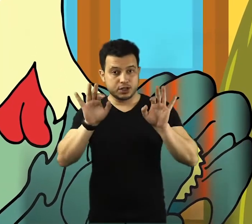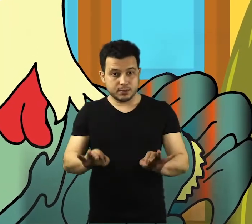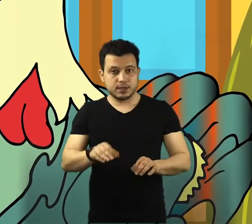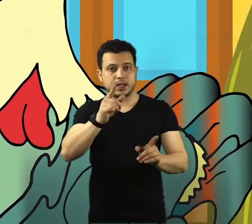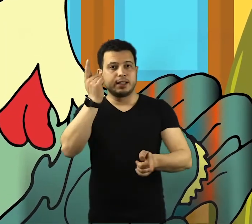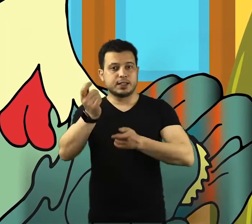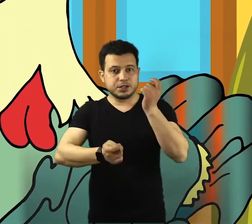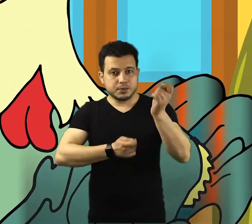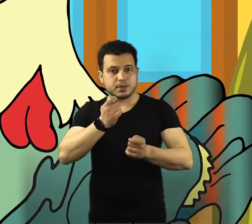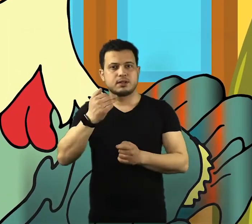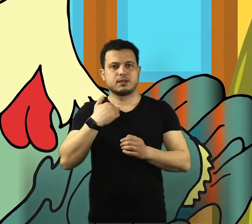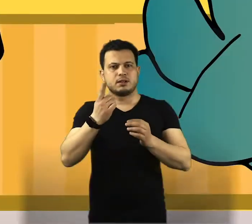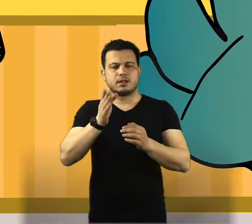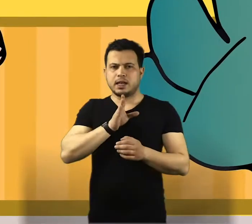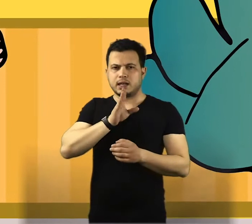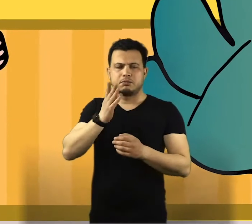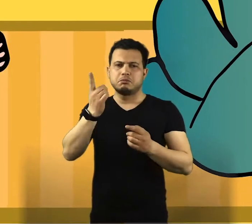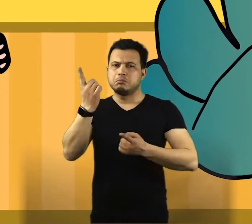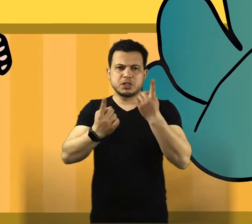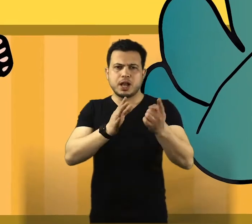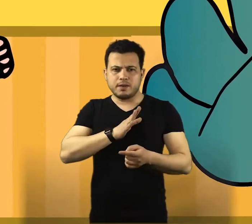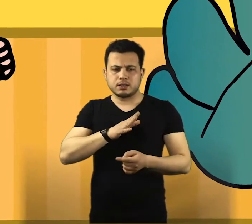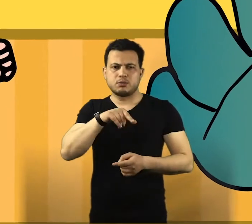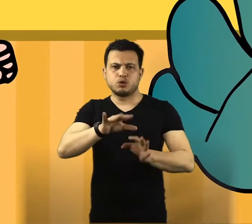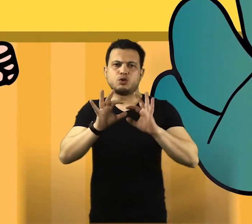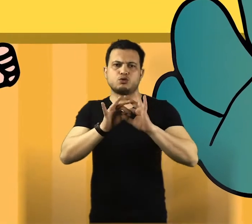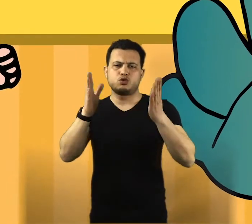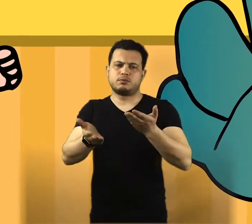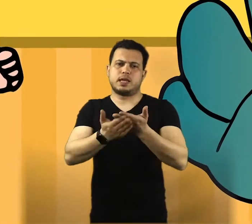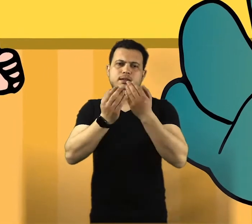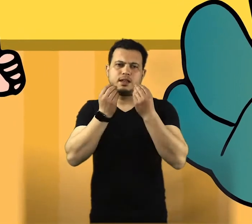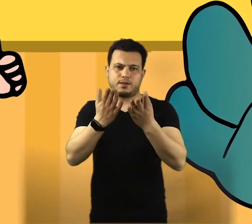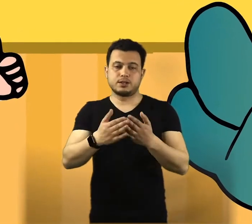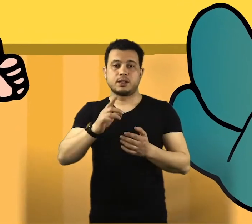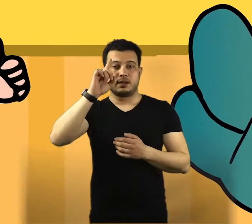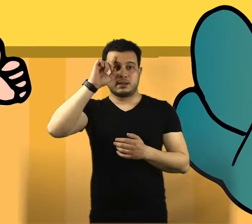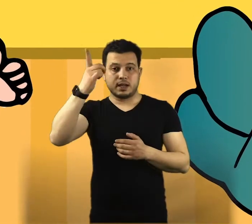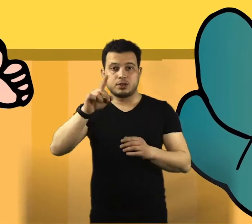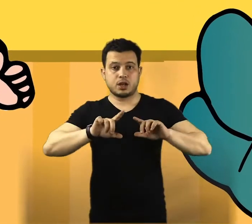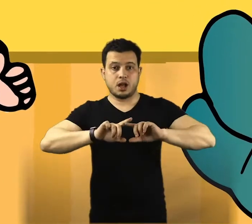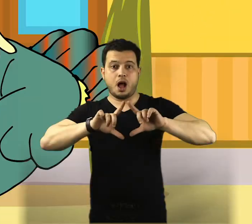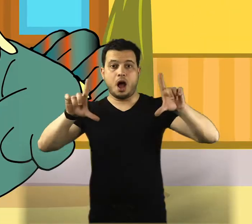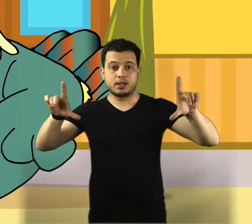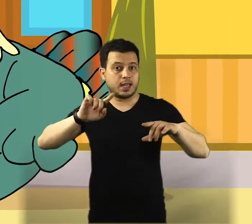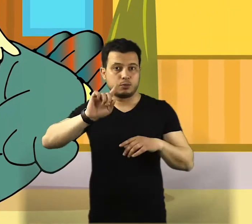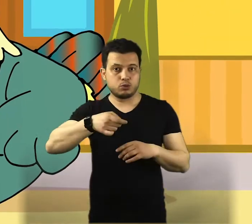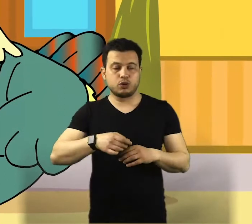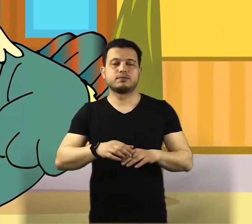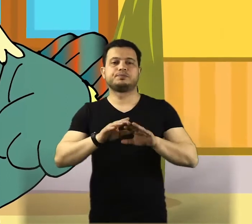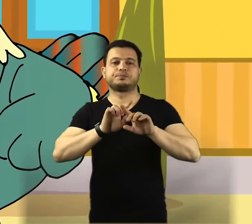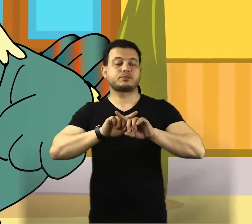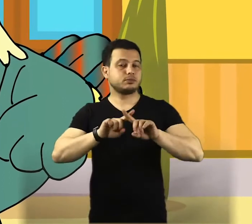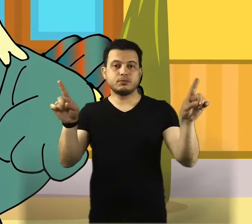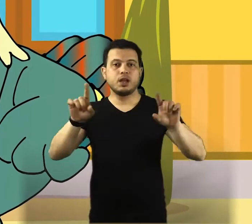işimizi görebilecek durumda Vay canına Peki Peki sadece haritaları mı bilir? Sadece